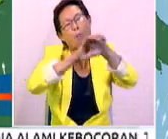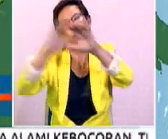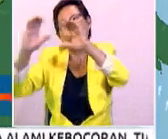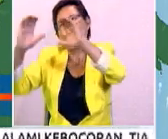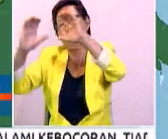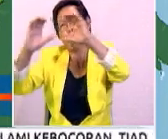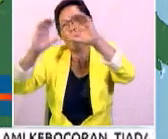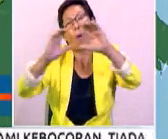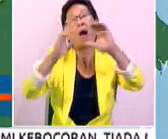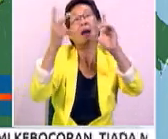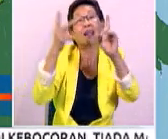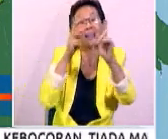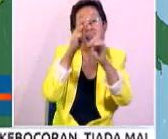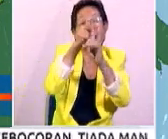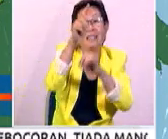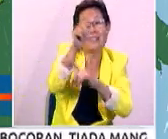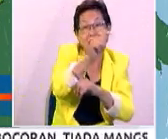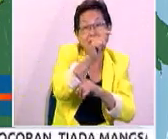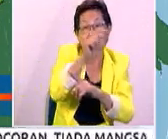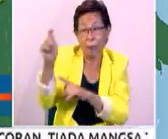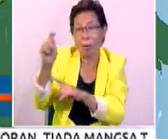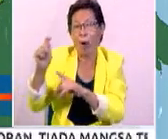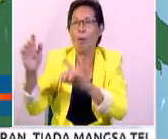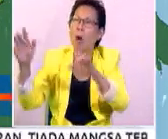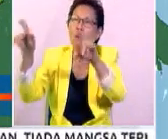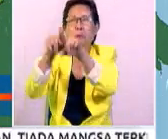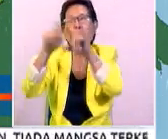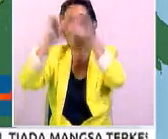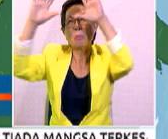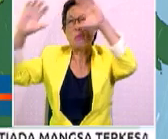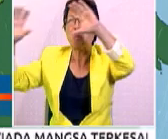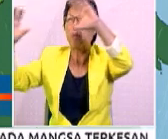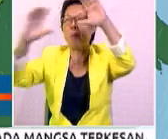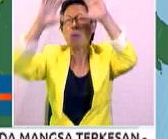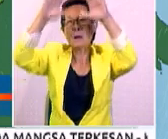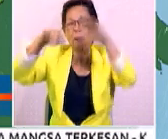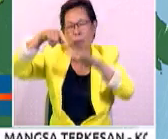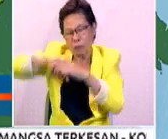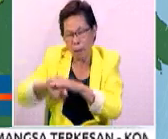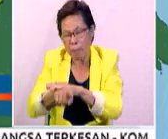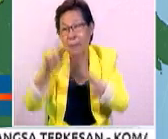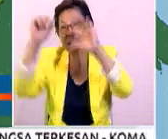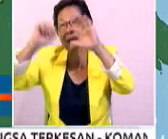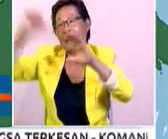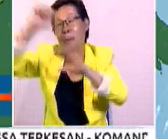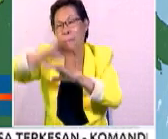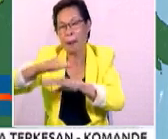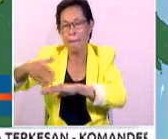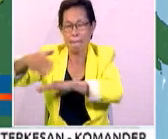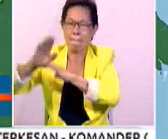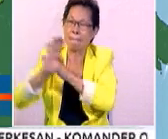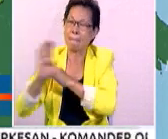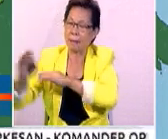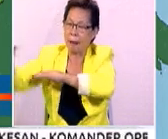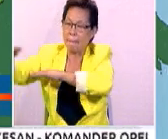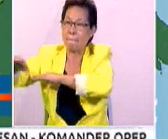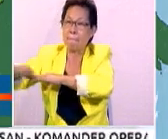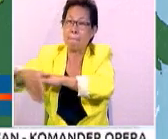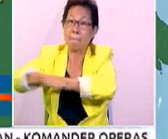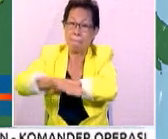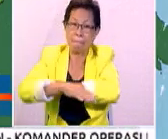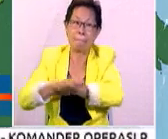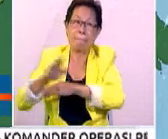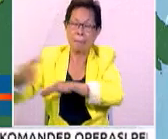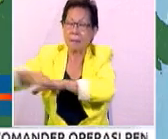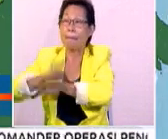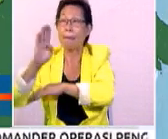arah timuran, membawa cuaca yang sama ke sekitar bahagian pedalaman Sabah dan juga bahagian pantai barat Sabah. Dengan pergerakan kelompok